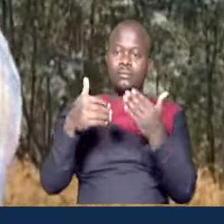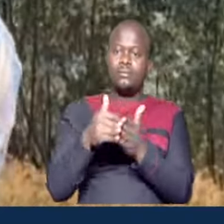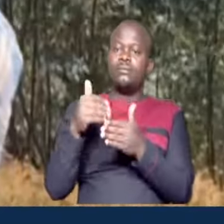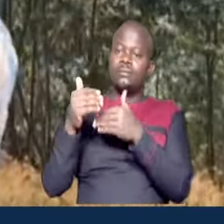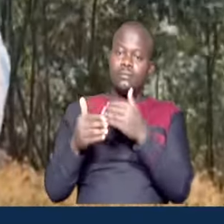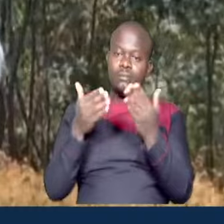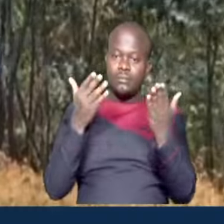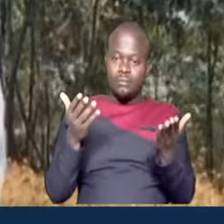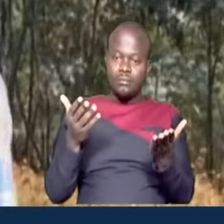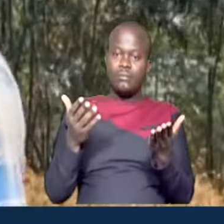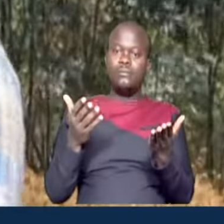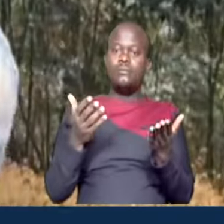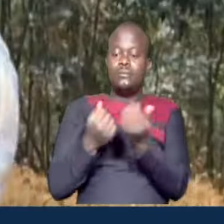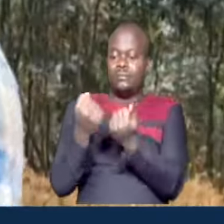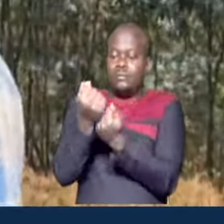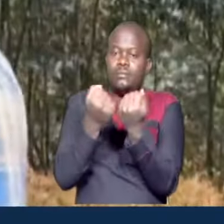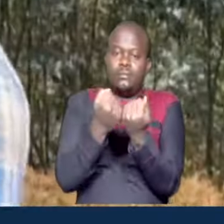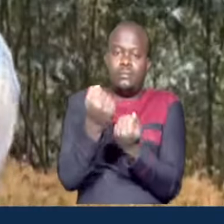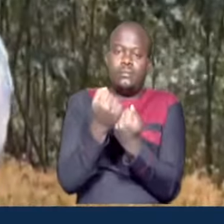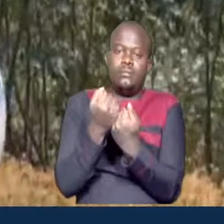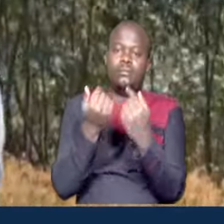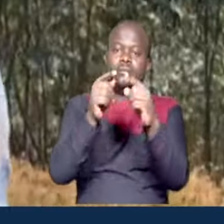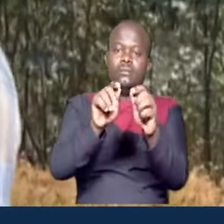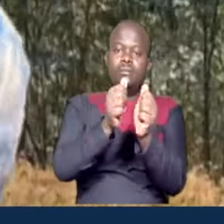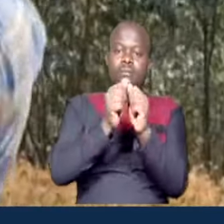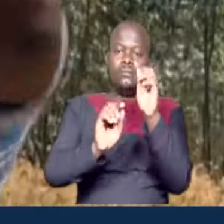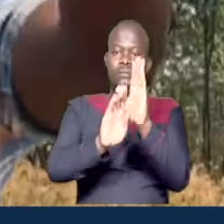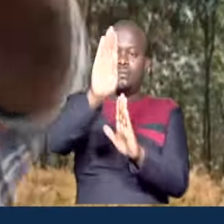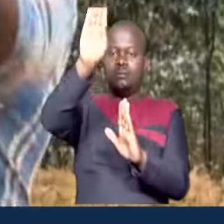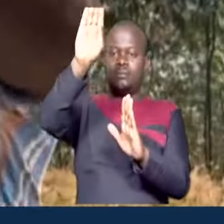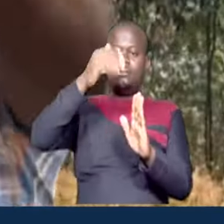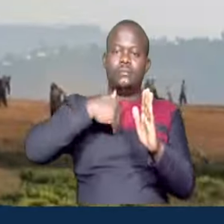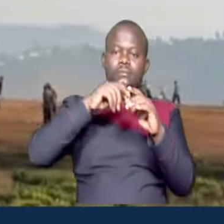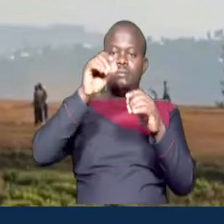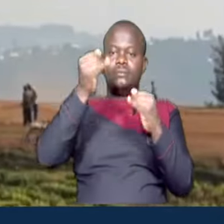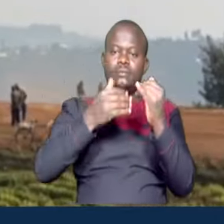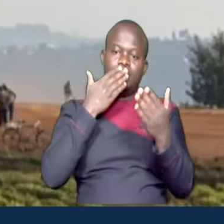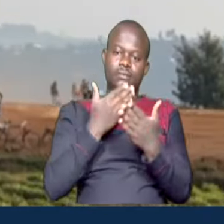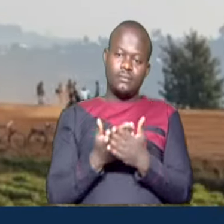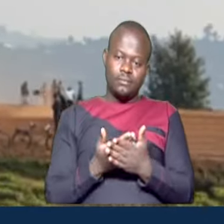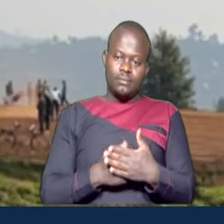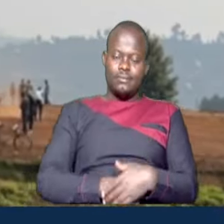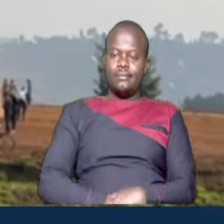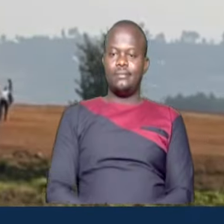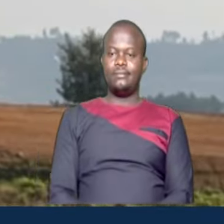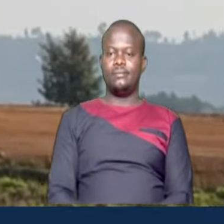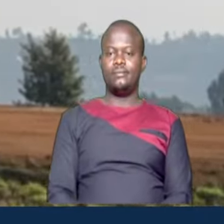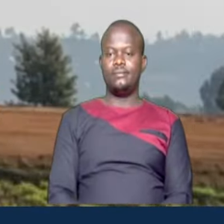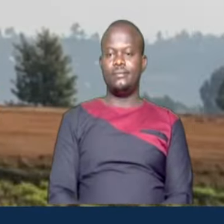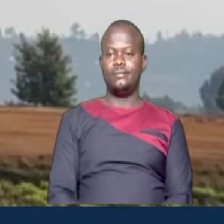muturanyi ibibengera mugire tugeraneyo mu iterambere mugire Theogene twibanire Gicumbi.